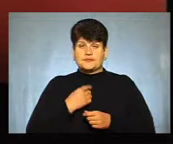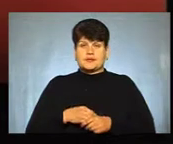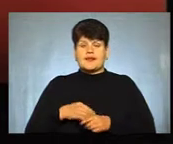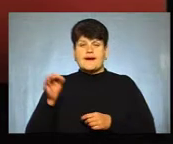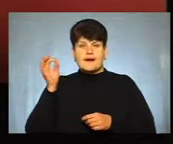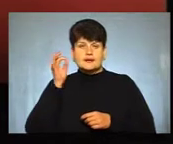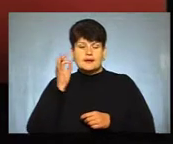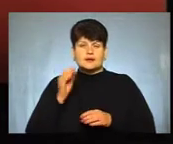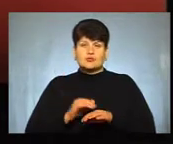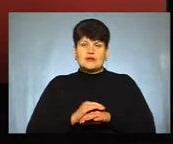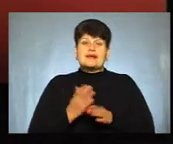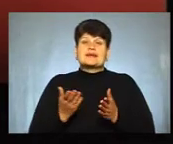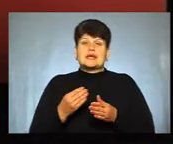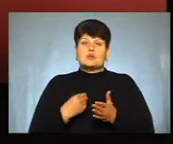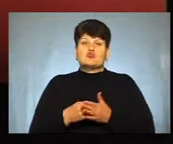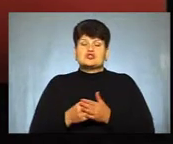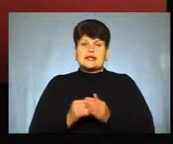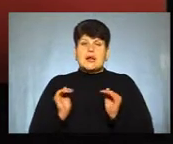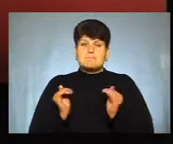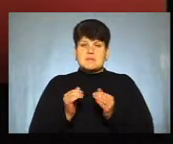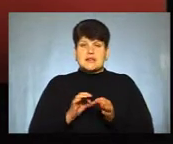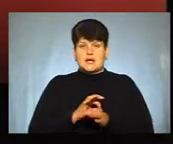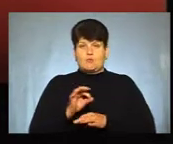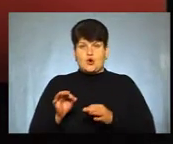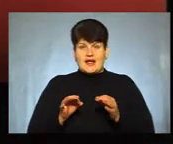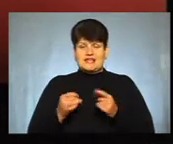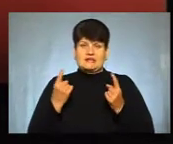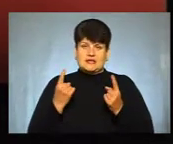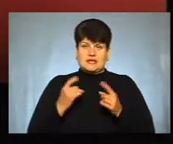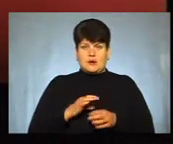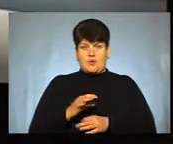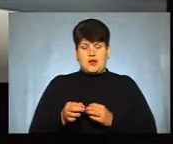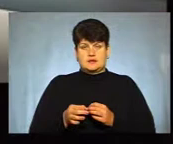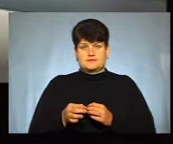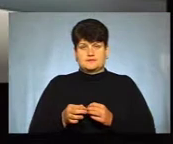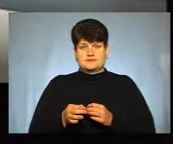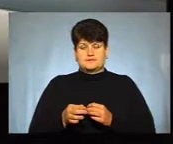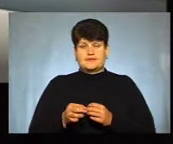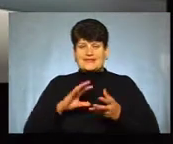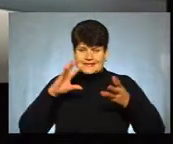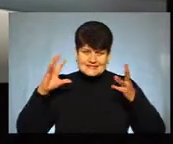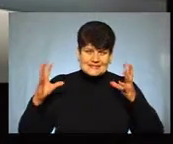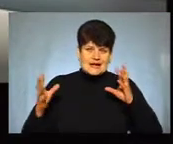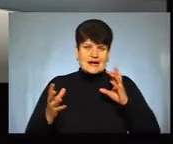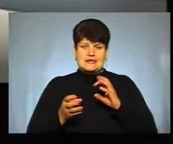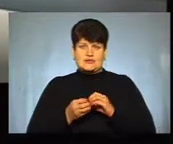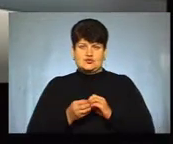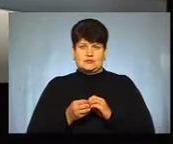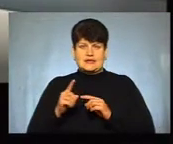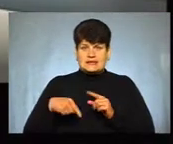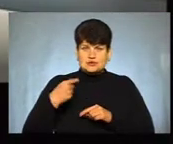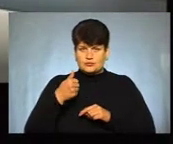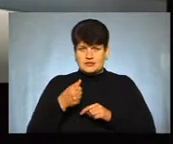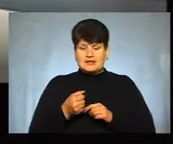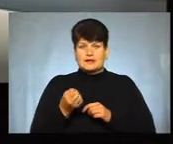який бюджет малих проєктів, ну і відповідно великих проєктів? А загальна сума на наступний рік –